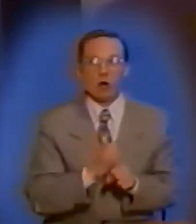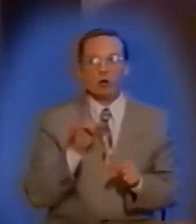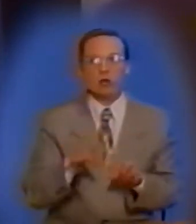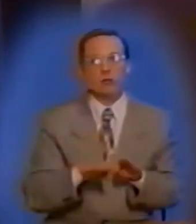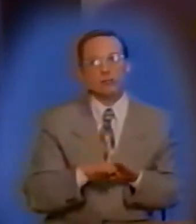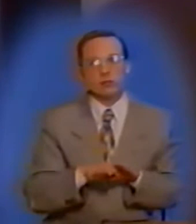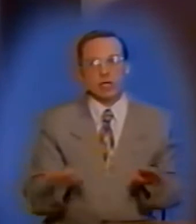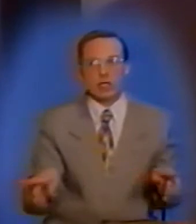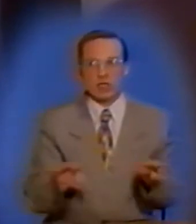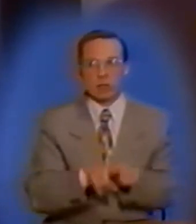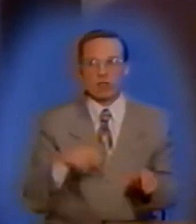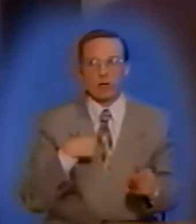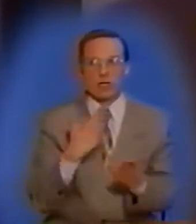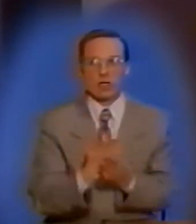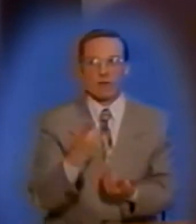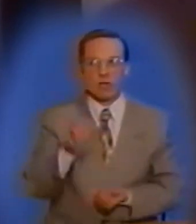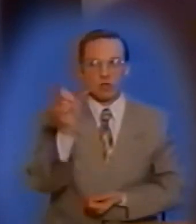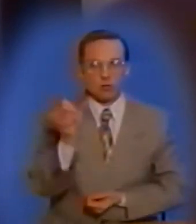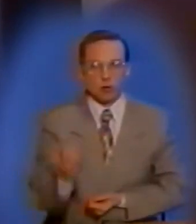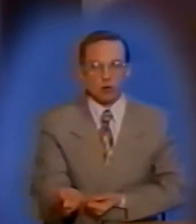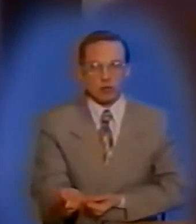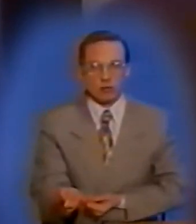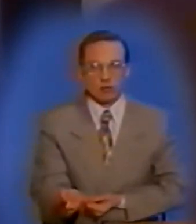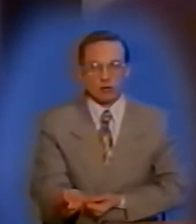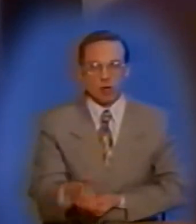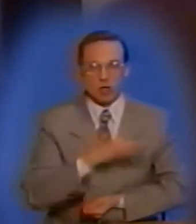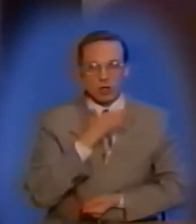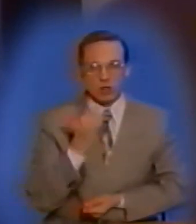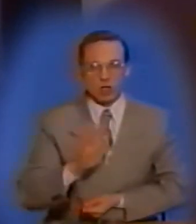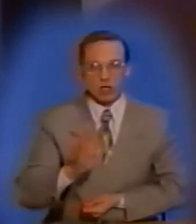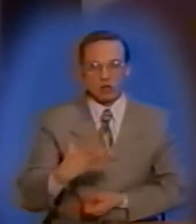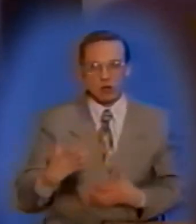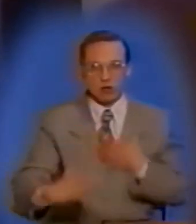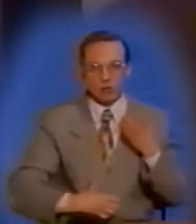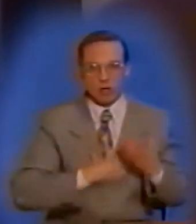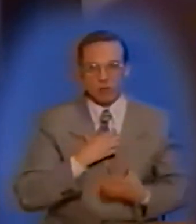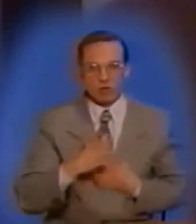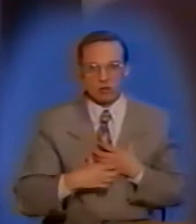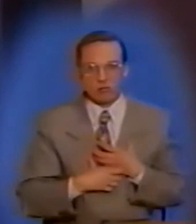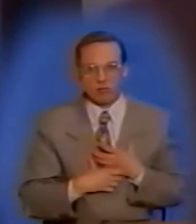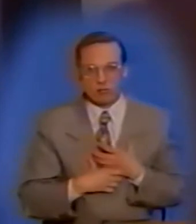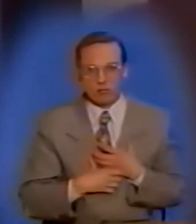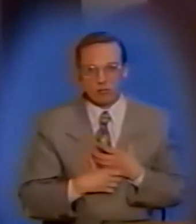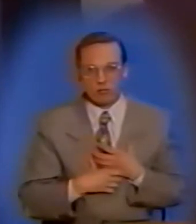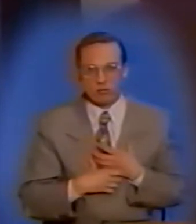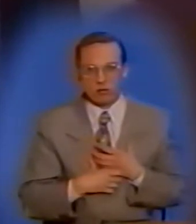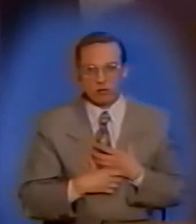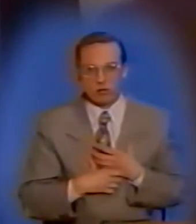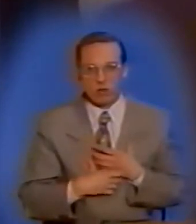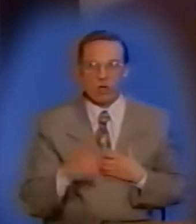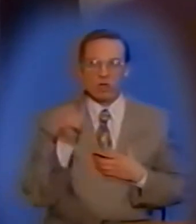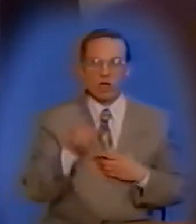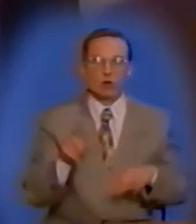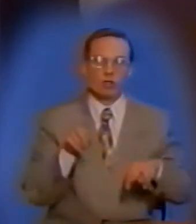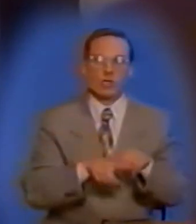ir panašiai. Man yra vienas žmogus. Ir nėra kažkokios baimės, kad kažkur ten